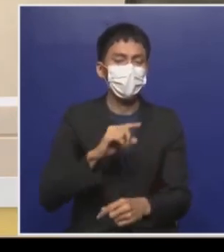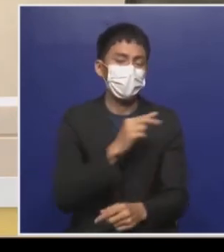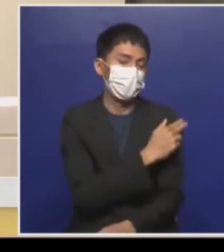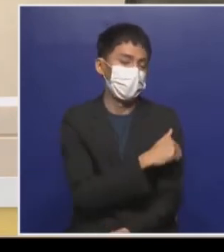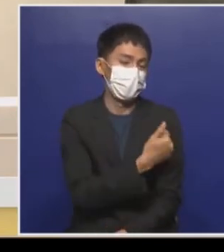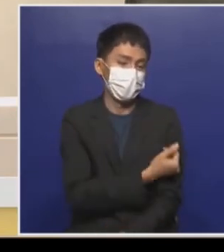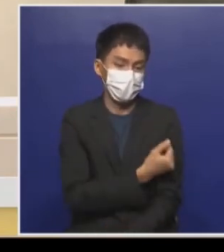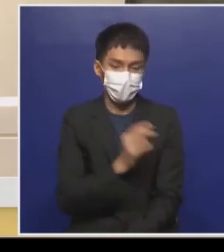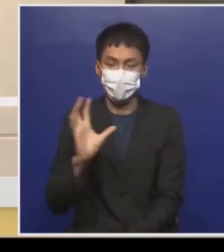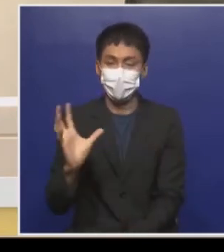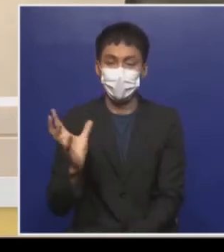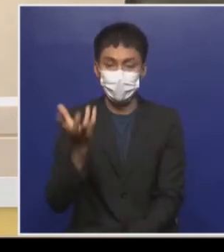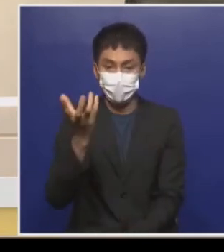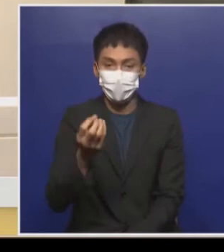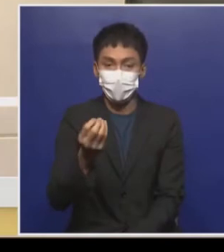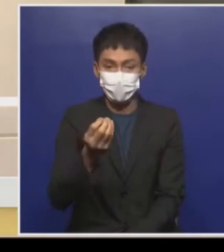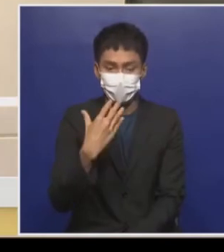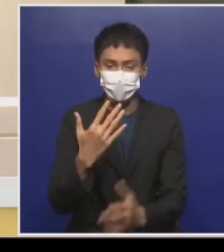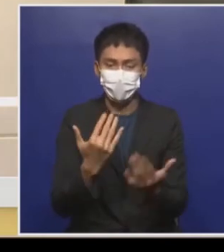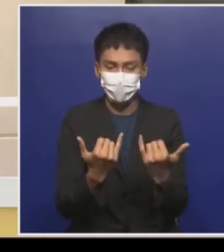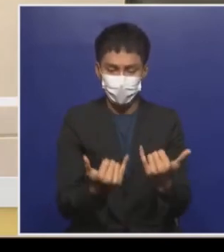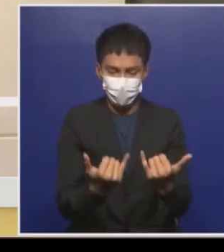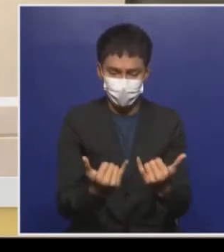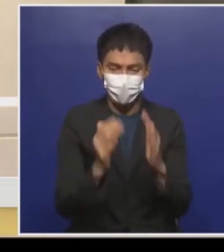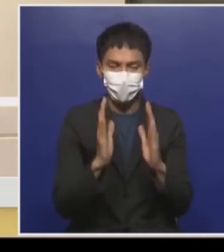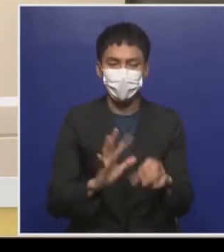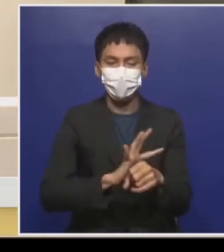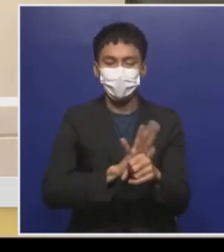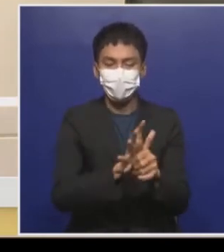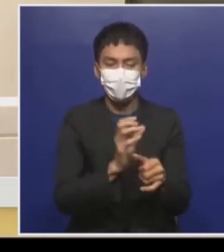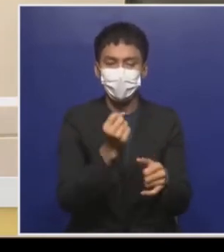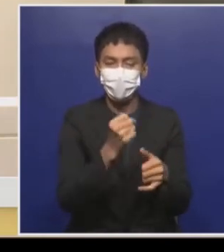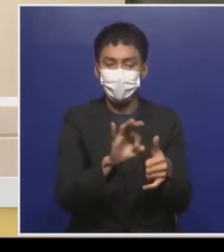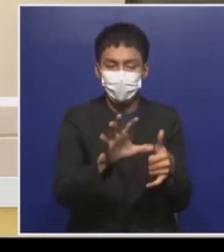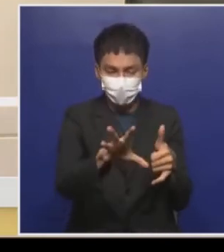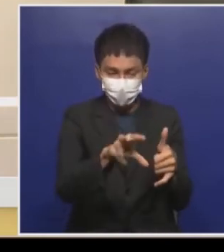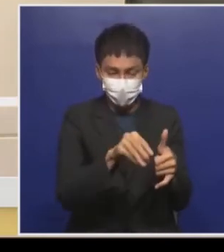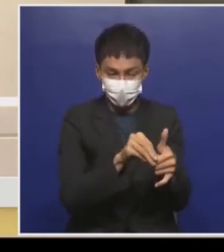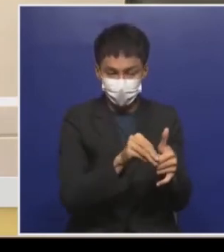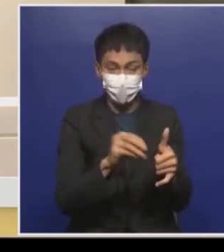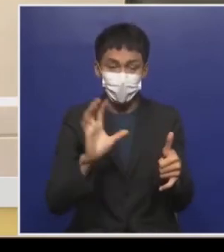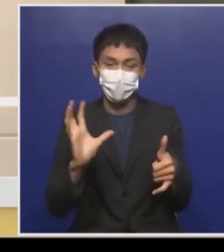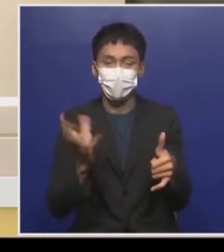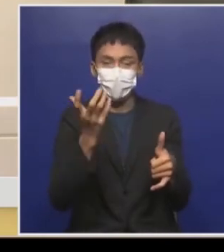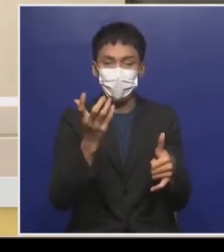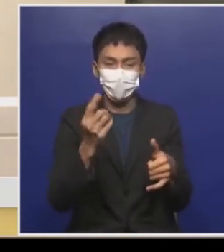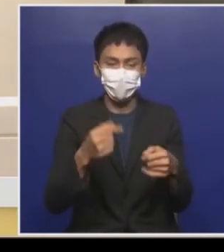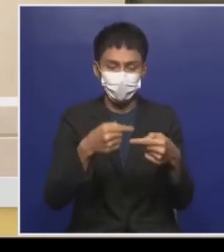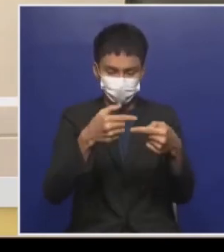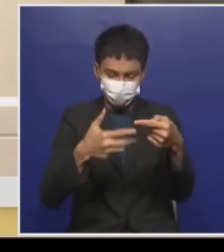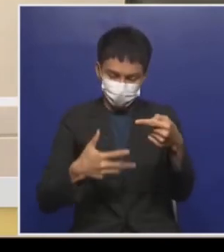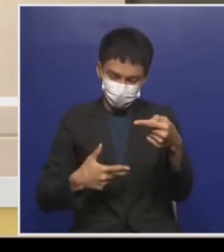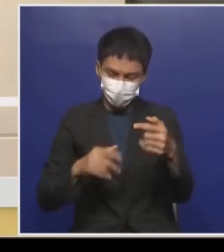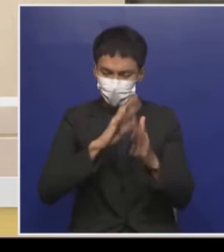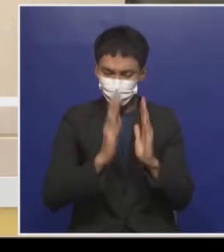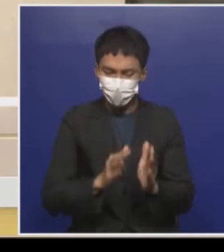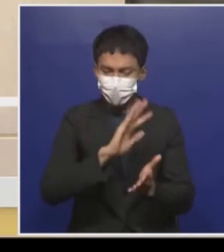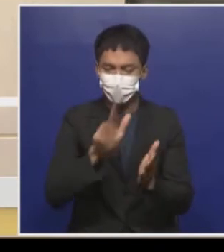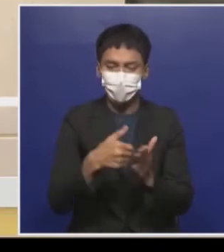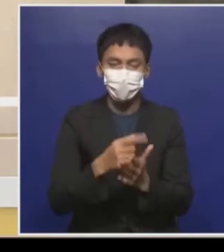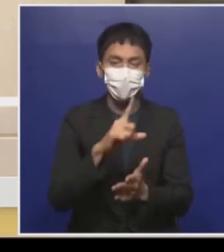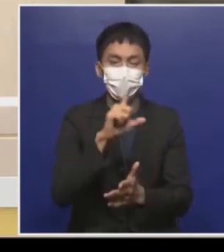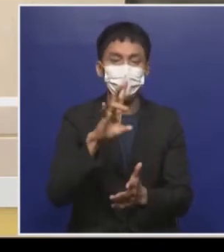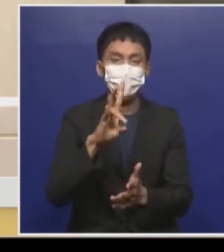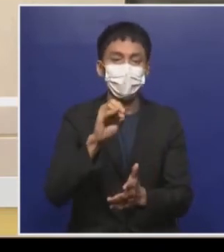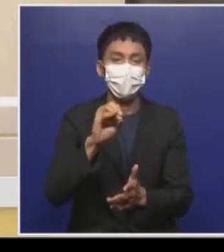คนติดเชื้อ Covid- โลก 68.000 attempt to defendประ